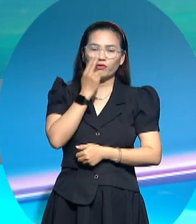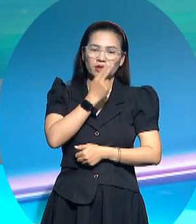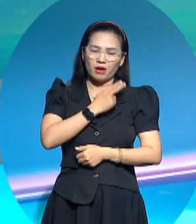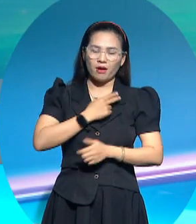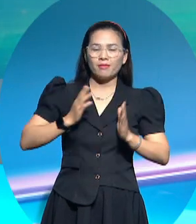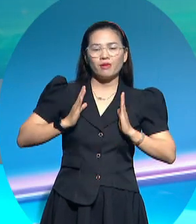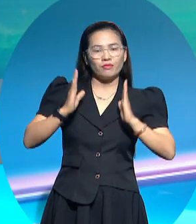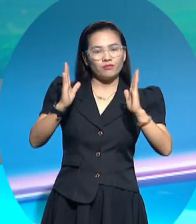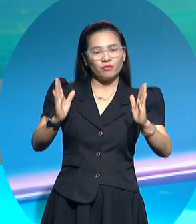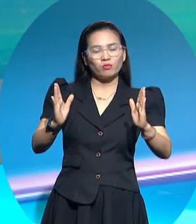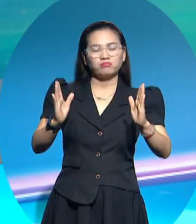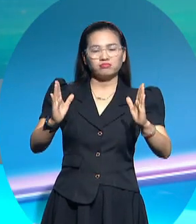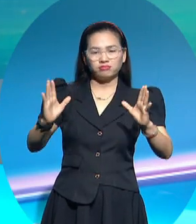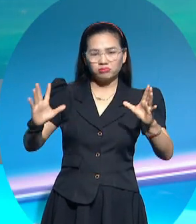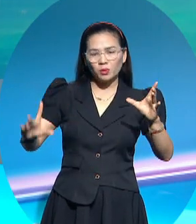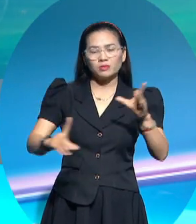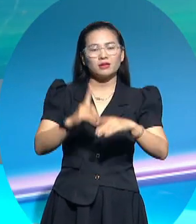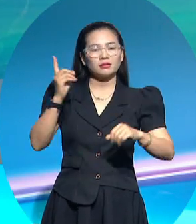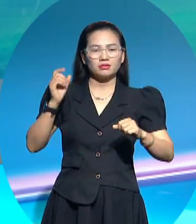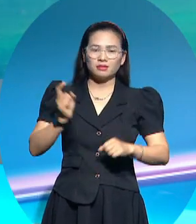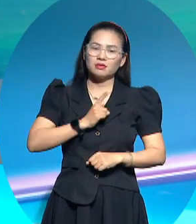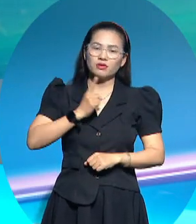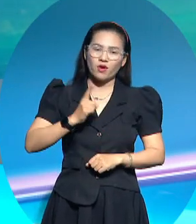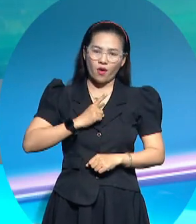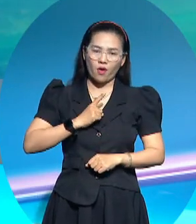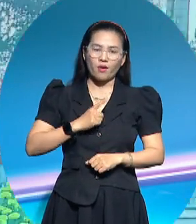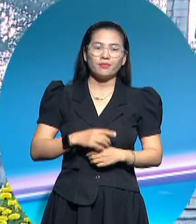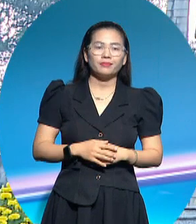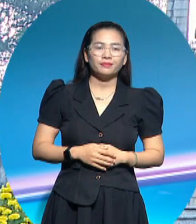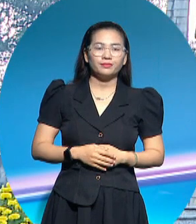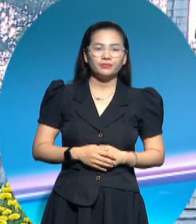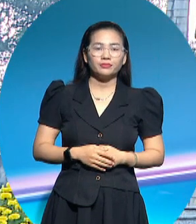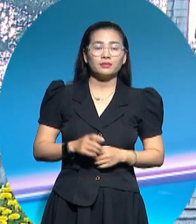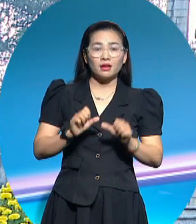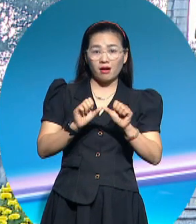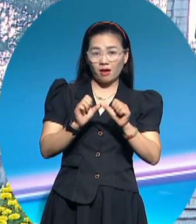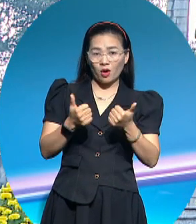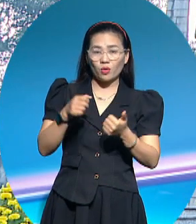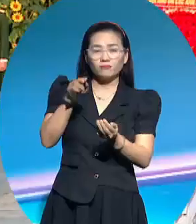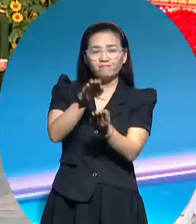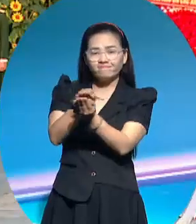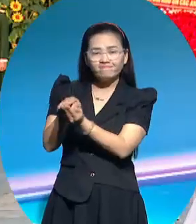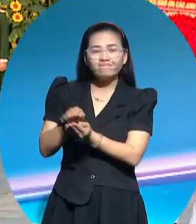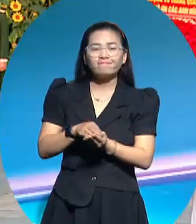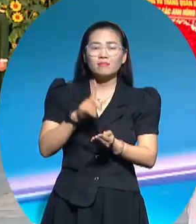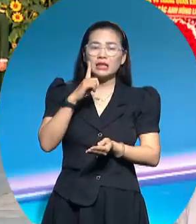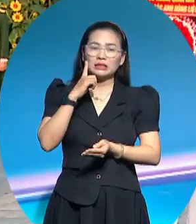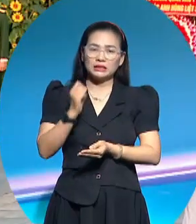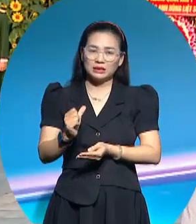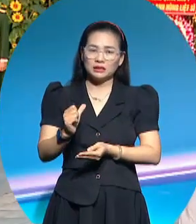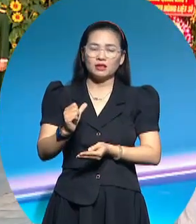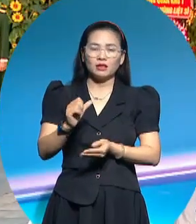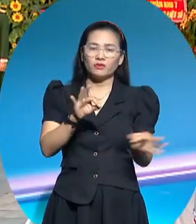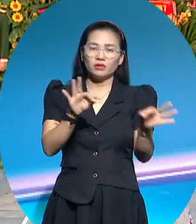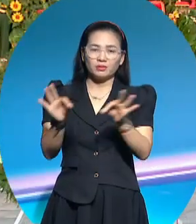phúc của nhân dân nhưng dịp Tết Nguyên đáng Cổ truyền Dân tộc tại nghĩa trang liệt sĩ thành phố Hồ Chí Minh đội